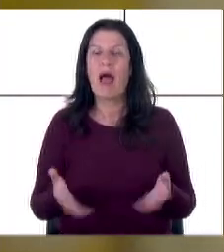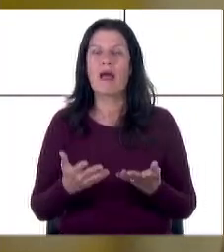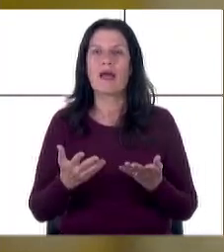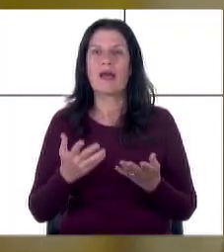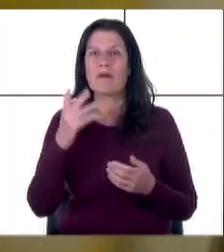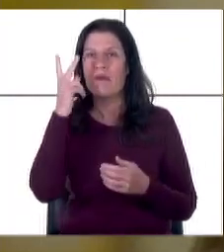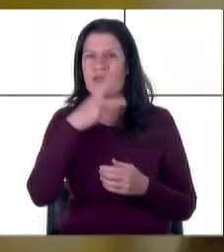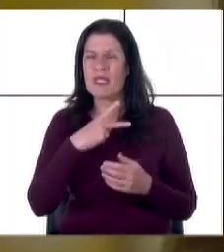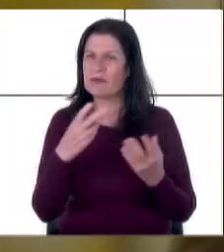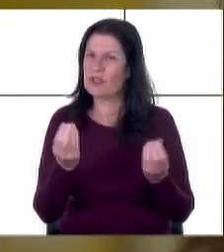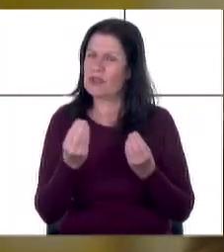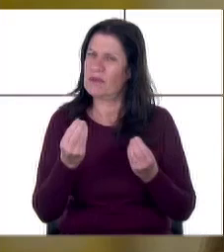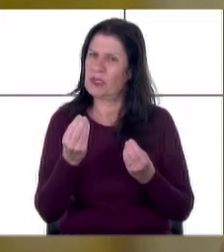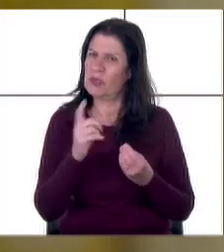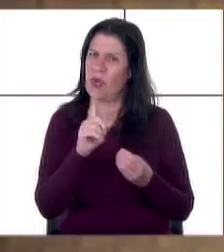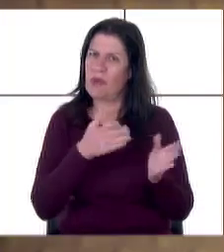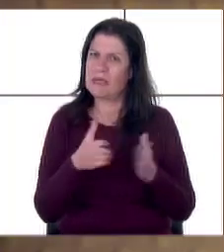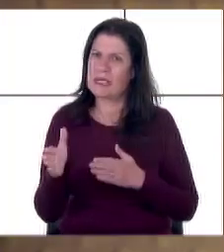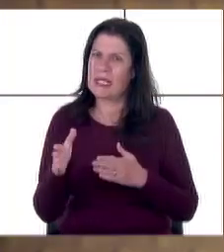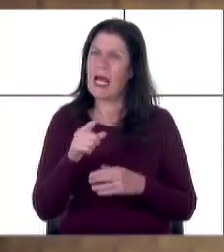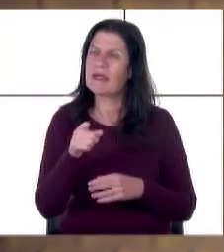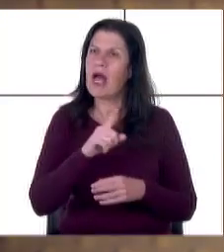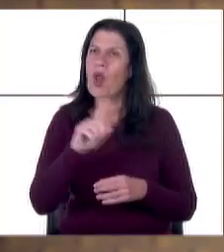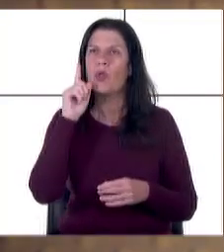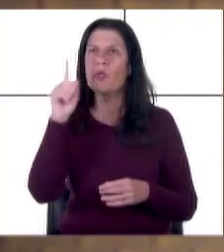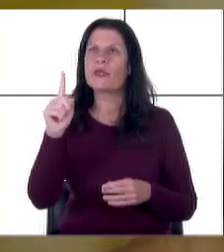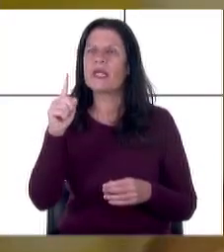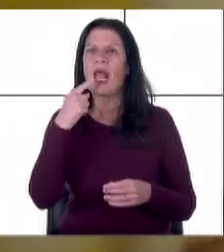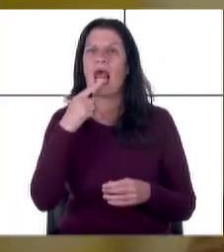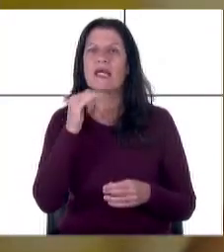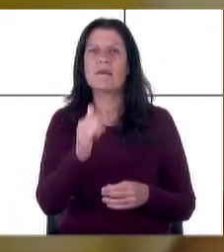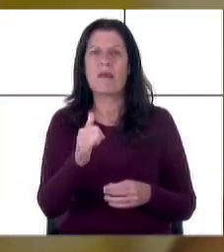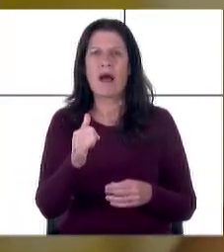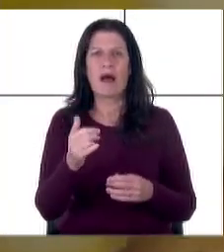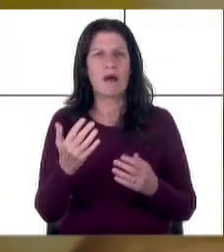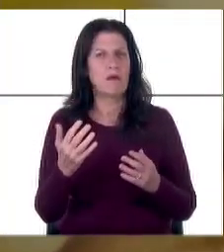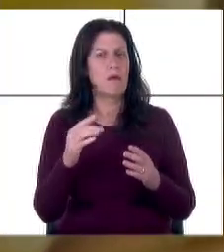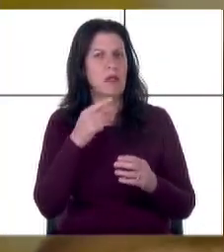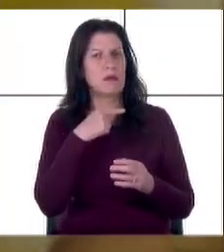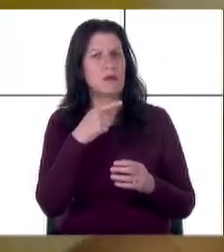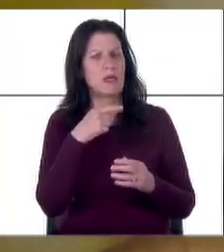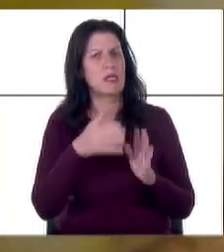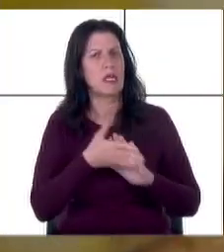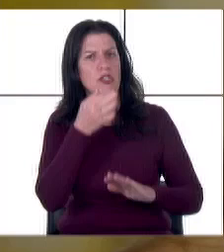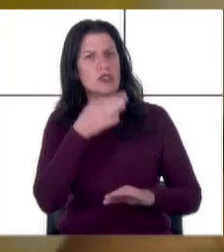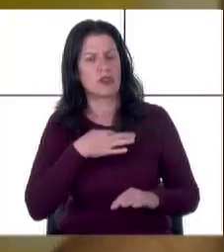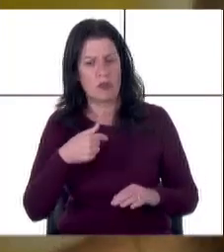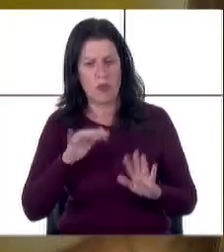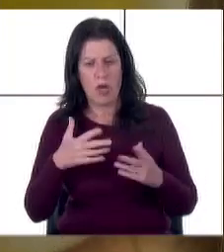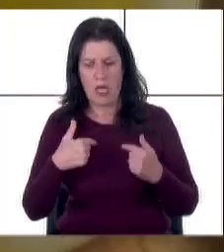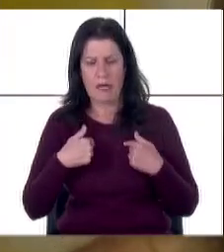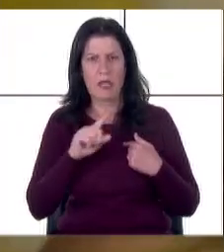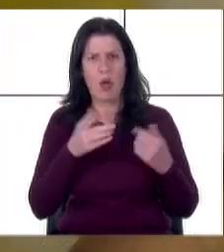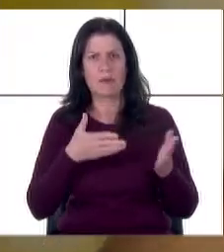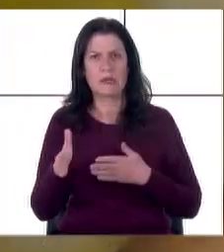משהו פה לא תקין. את לא יודעת לשים את האצבע. מה, יכול להיות שזה משהו בי? אולי אני לא בסדר. איך זה יכול להיות שהוא מסתדר עם כולם, ורק לי